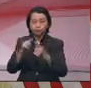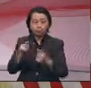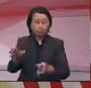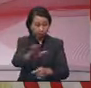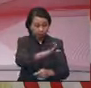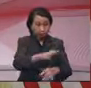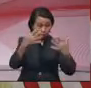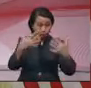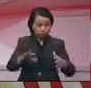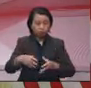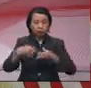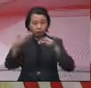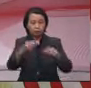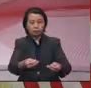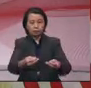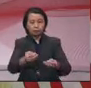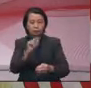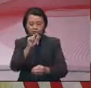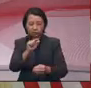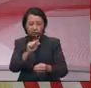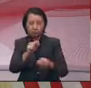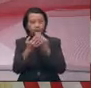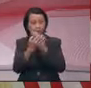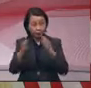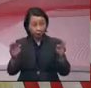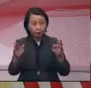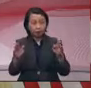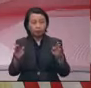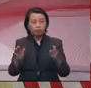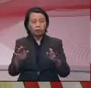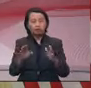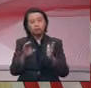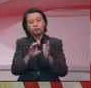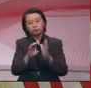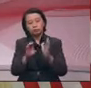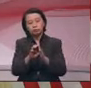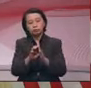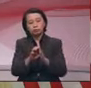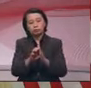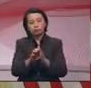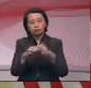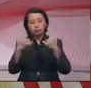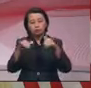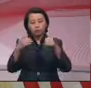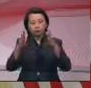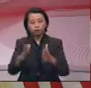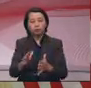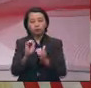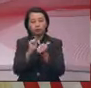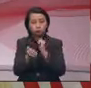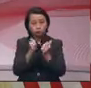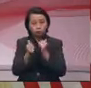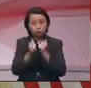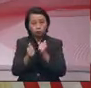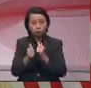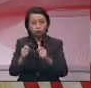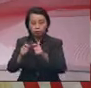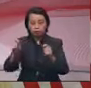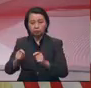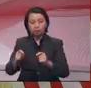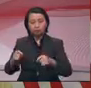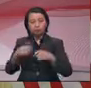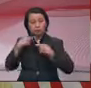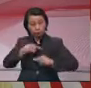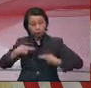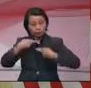mereka yang telah pun diberikan sedikit kebebasan seperti pemain-pemain sukan, tempat-tempat beriadah